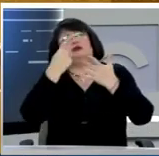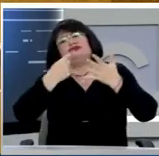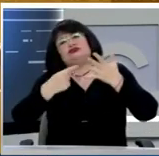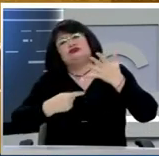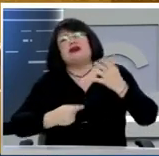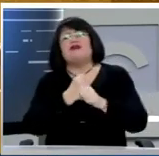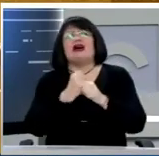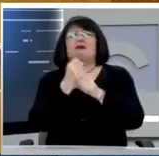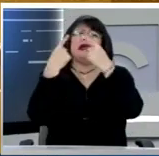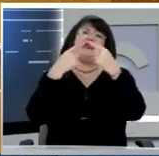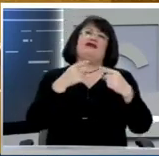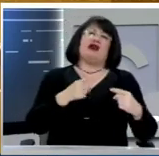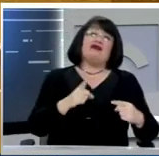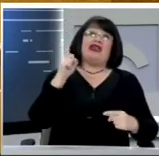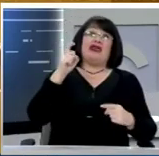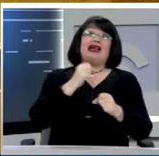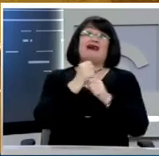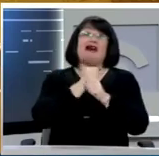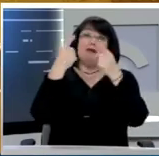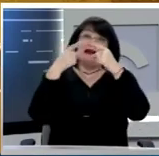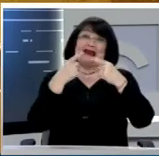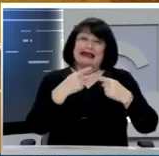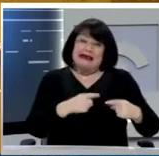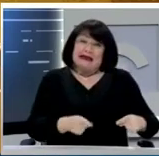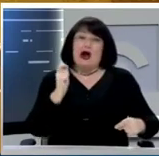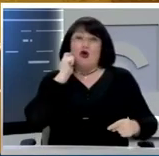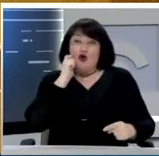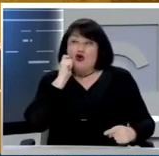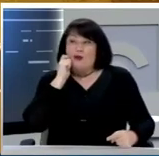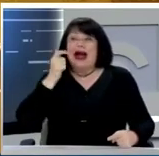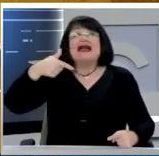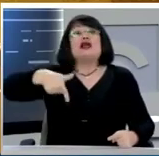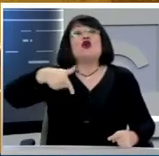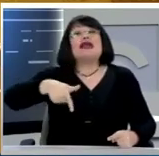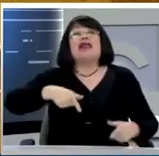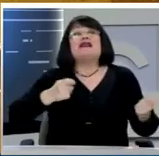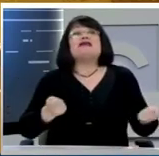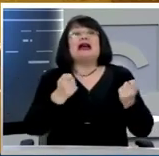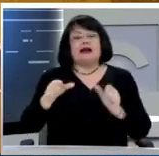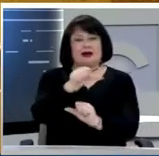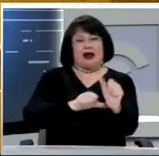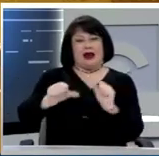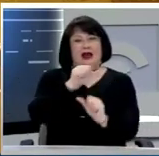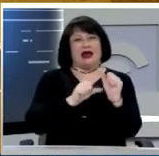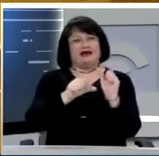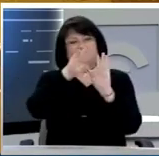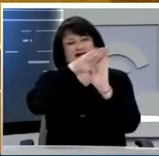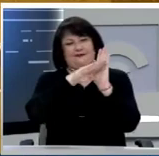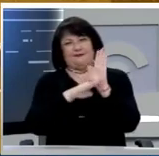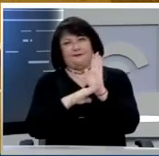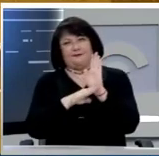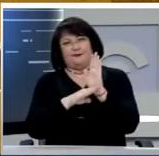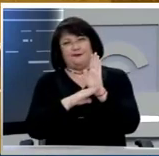Σίγνιφορ, Τόμπιροτ Χάλερ, Ομνιτρόπ, Οπταφλού, Φλουάν. Τι κάνει ο Γεωργιάδης? Αλλάζει τον κανόνα. Αντί για